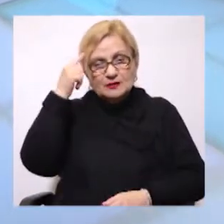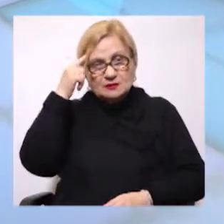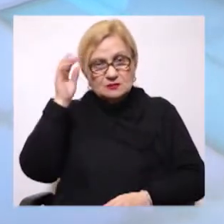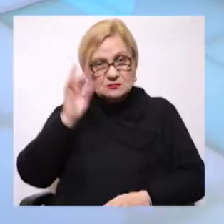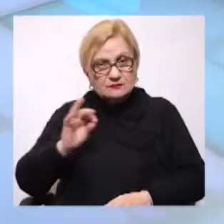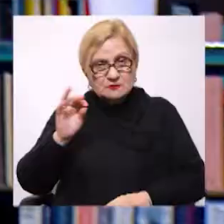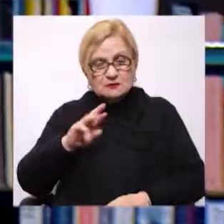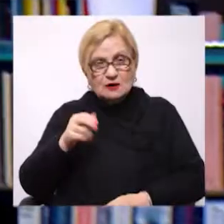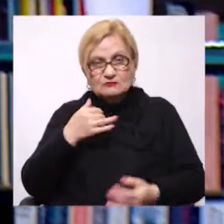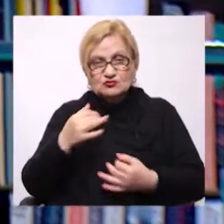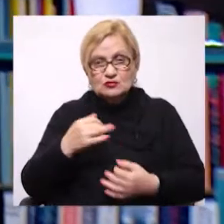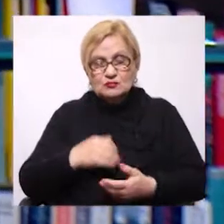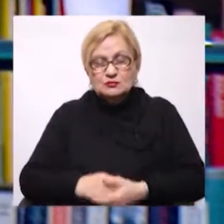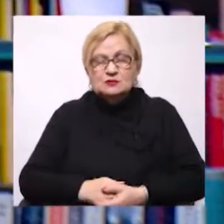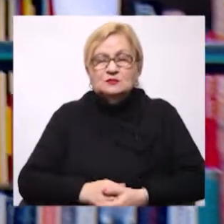მსჯელობისთვის.